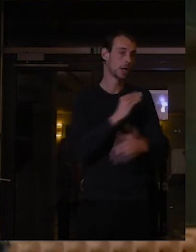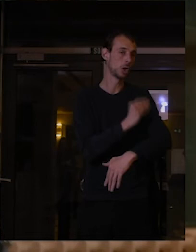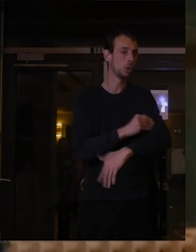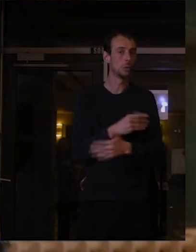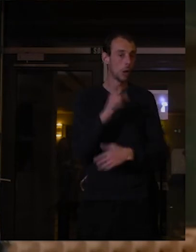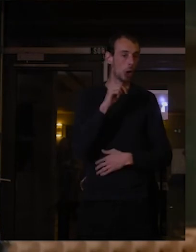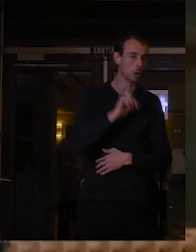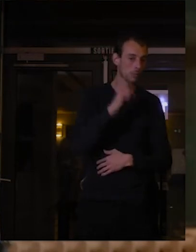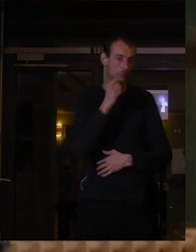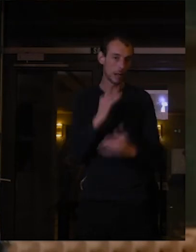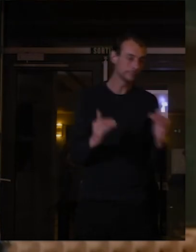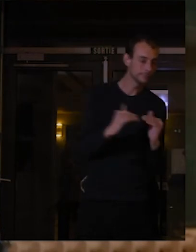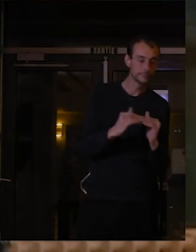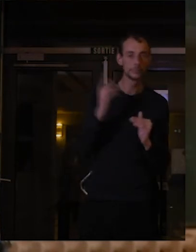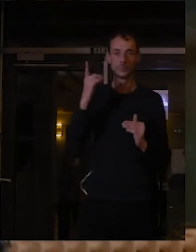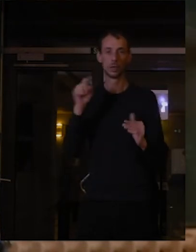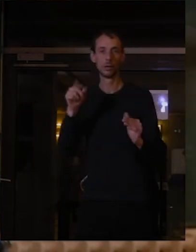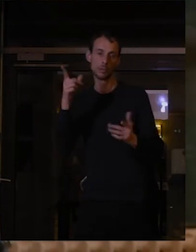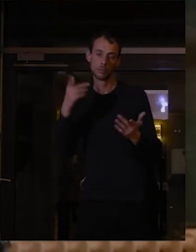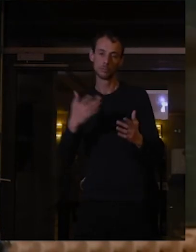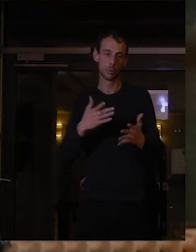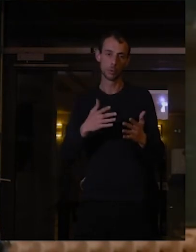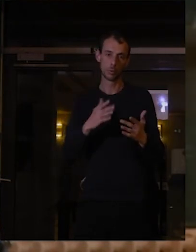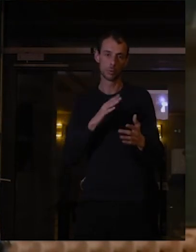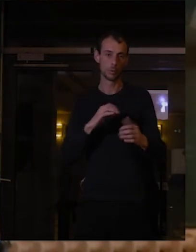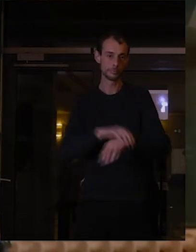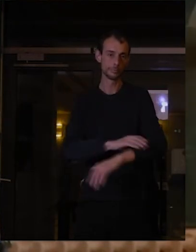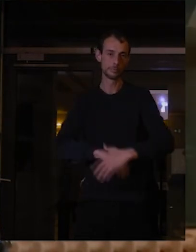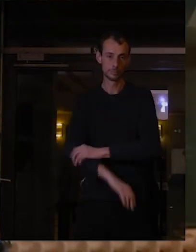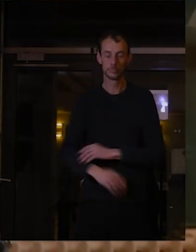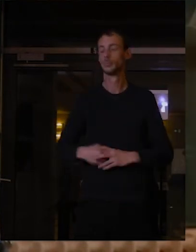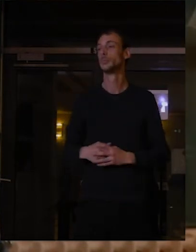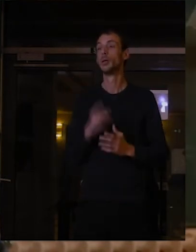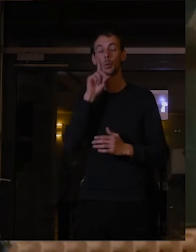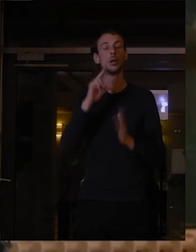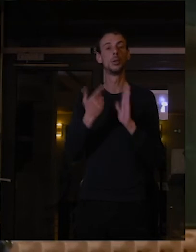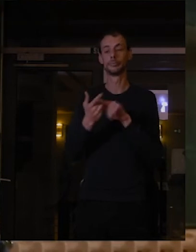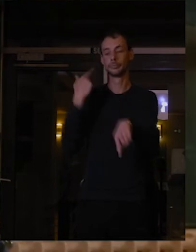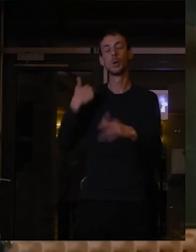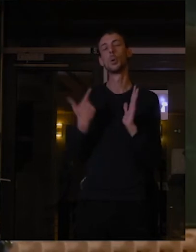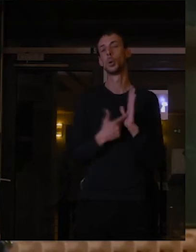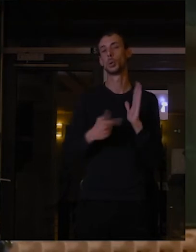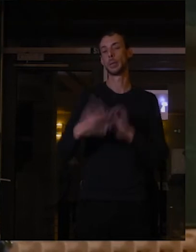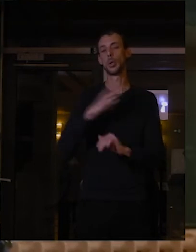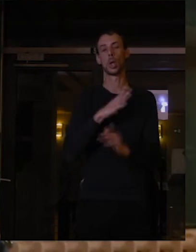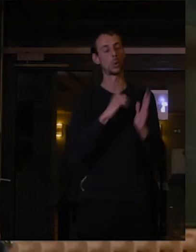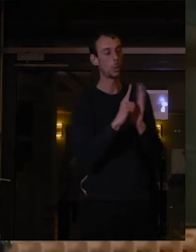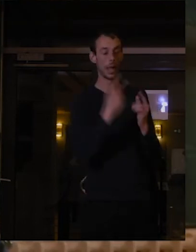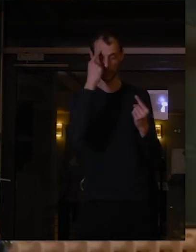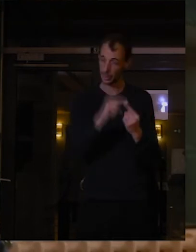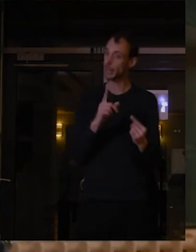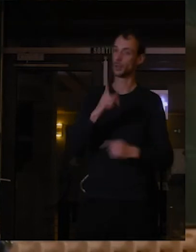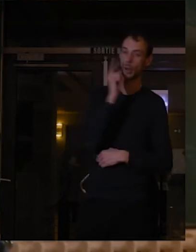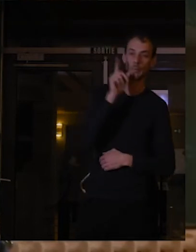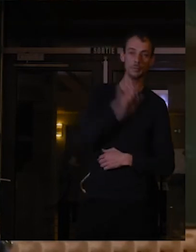2014 qui avait pour objectif l'égalité réelle entre femmes et hommes, a posé un certain